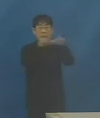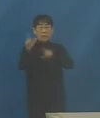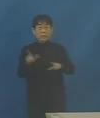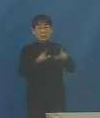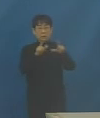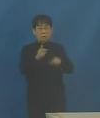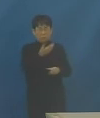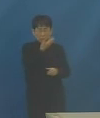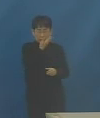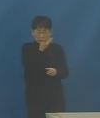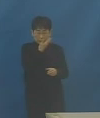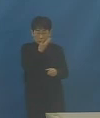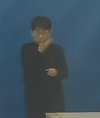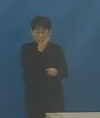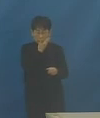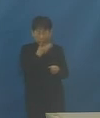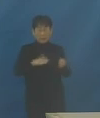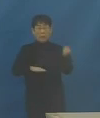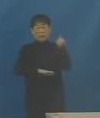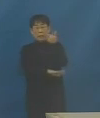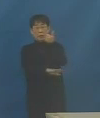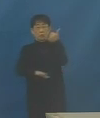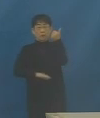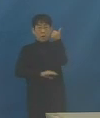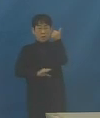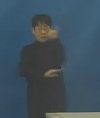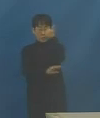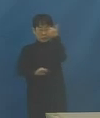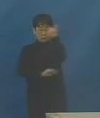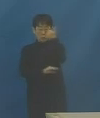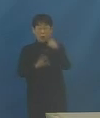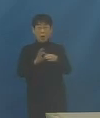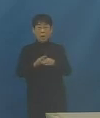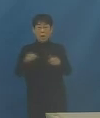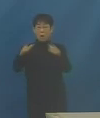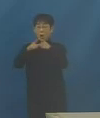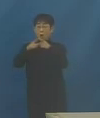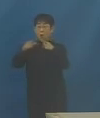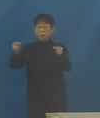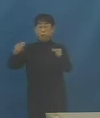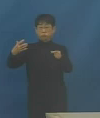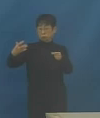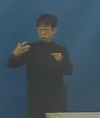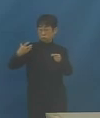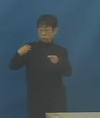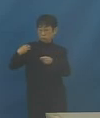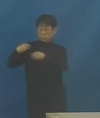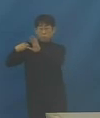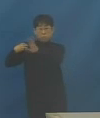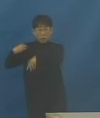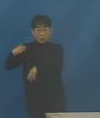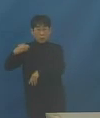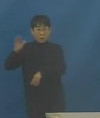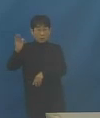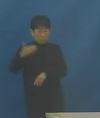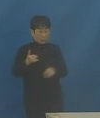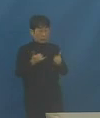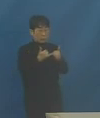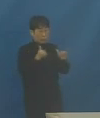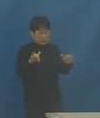して国として国有鉄道で持っていたものを民営化しても機能は維持していくよという